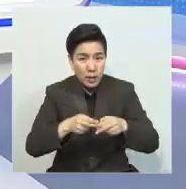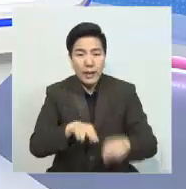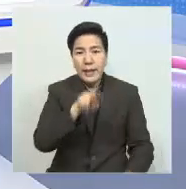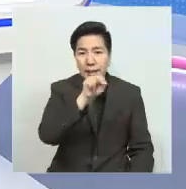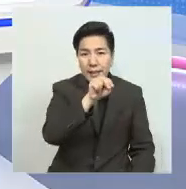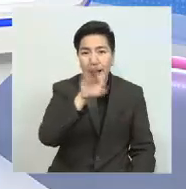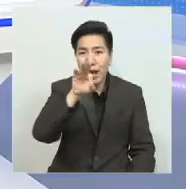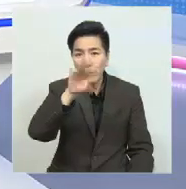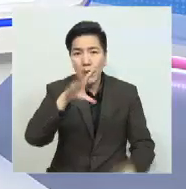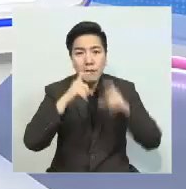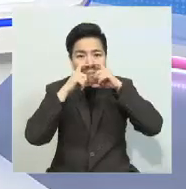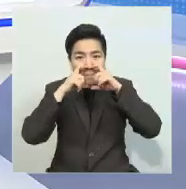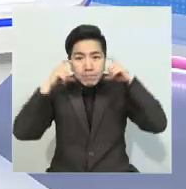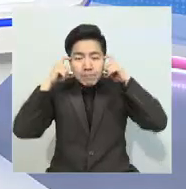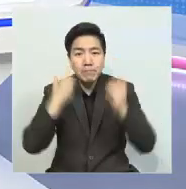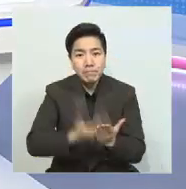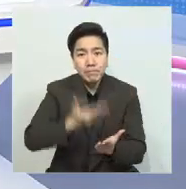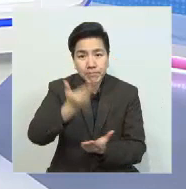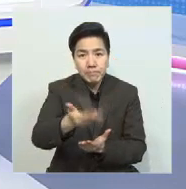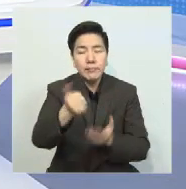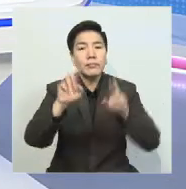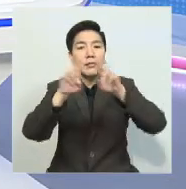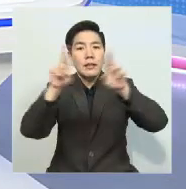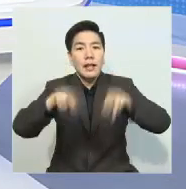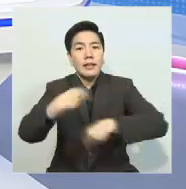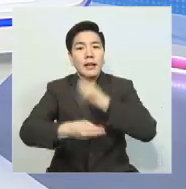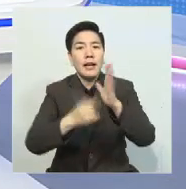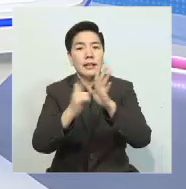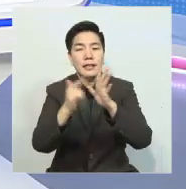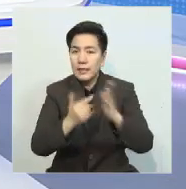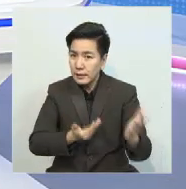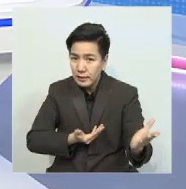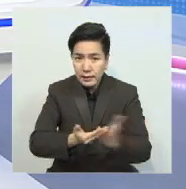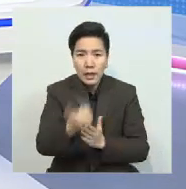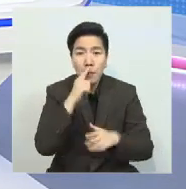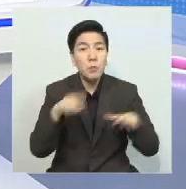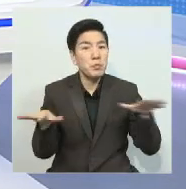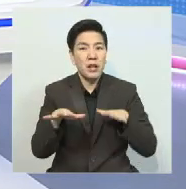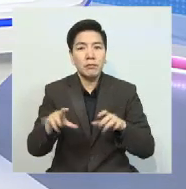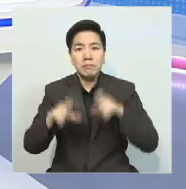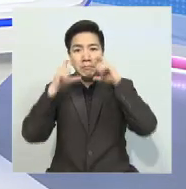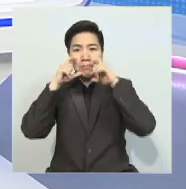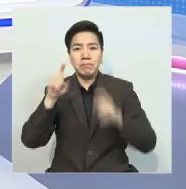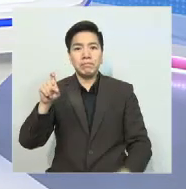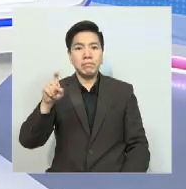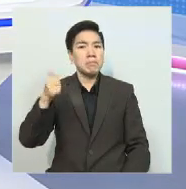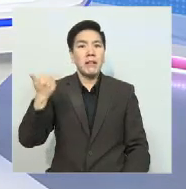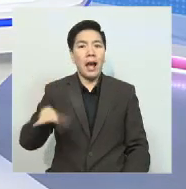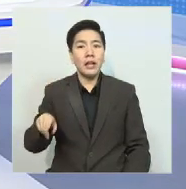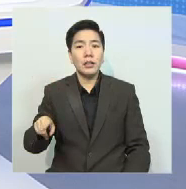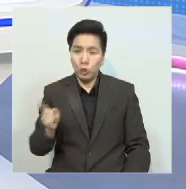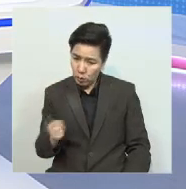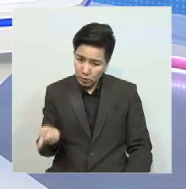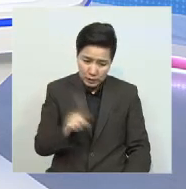คือ N95 นั่นเองก็หาซื้อได้นะคะตามร้านขายยาทั่วๆไปเลยนะคะใช้แมสธรรมดาเนี่ยอาจจะป้องกันแทบไม่